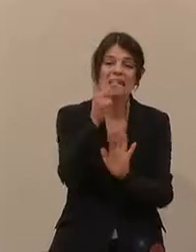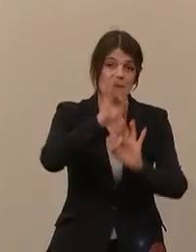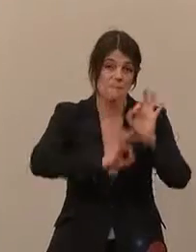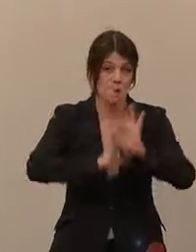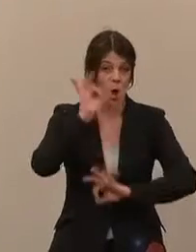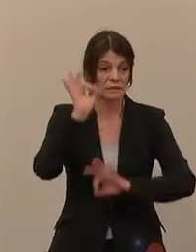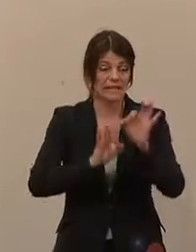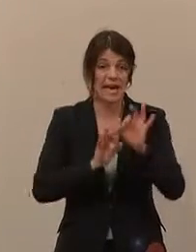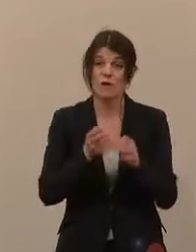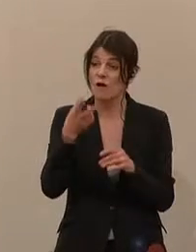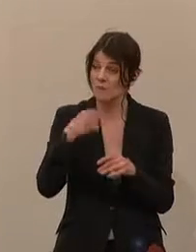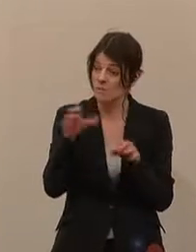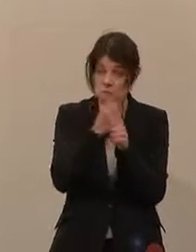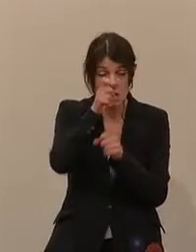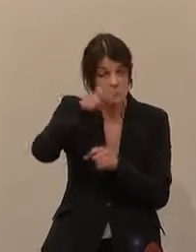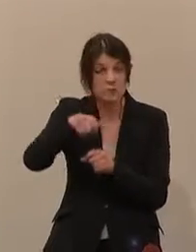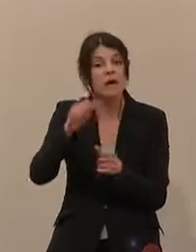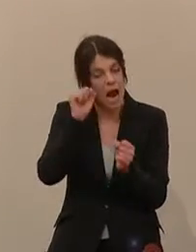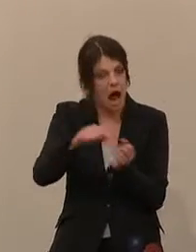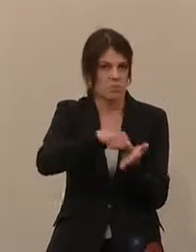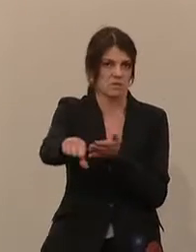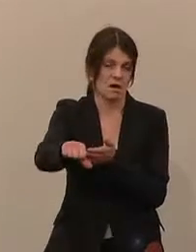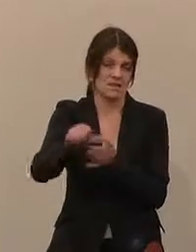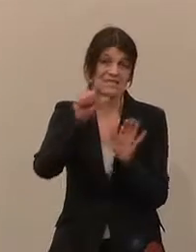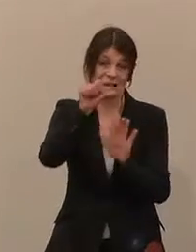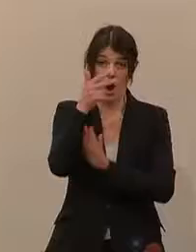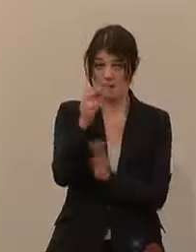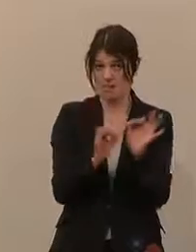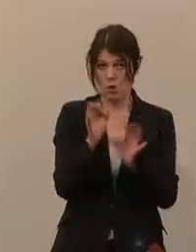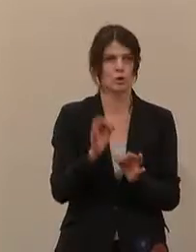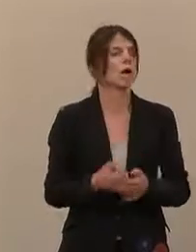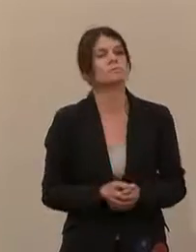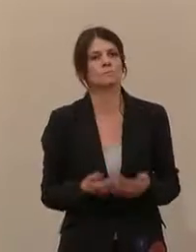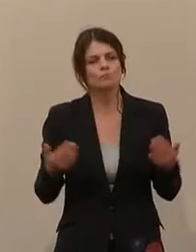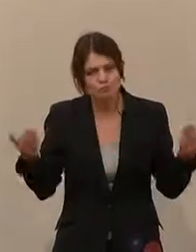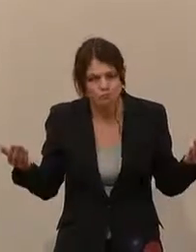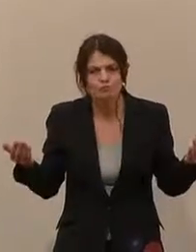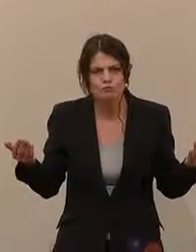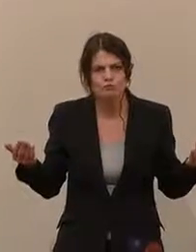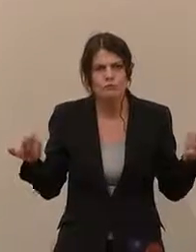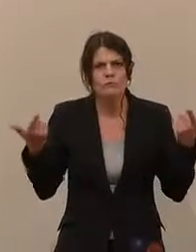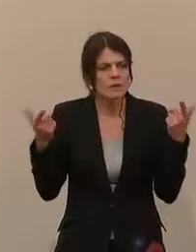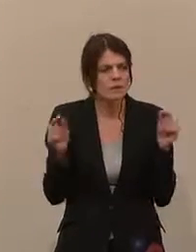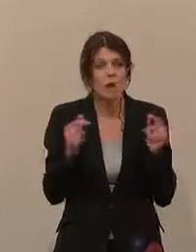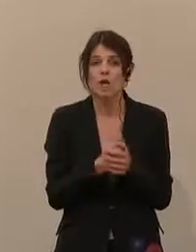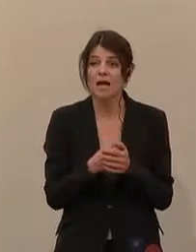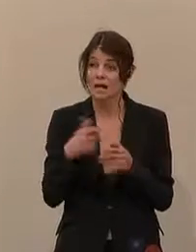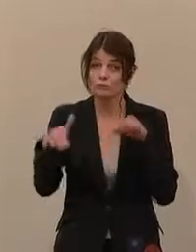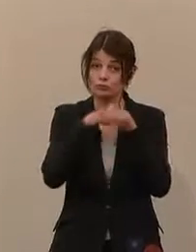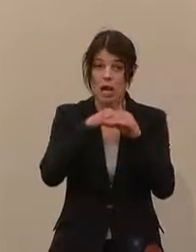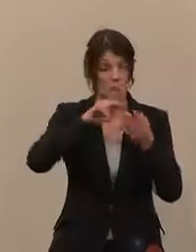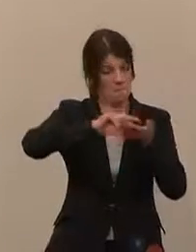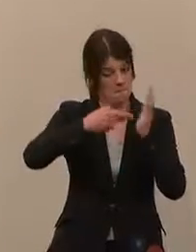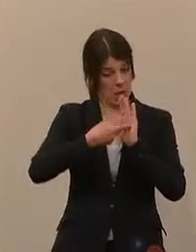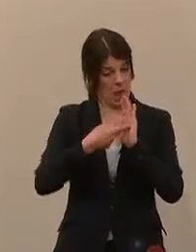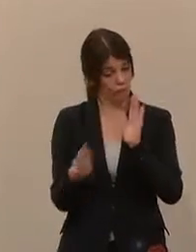86% der Stellen zu finanzieren. Jetzt muss man doch davon ausgehen, dass die im Stellenplan